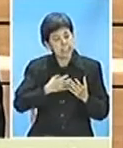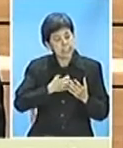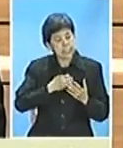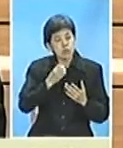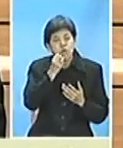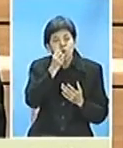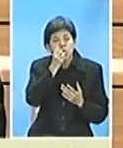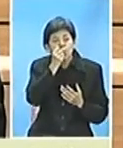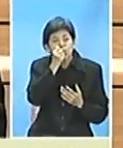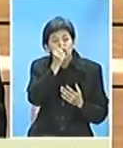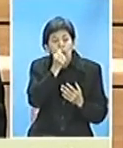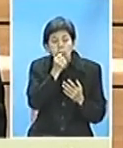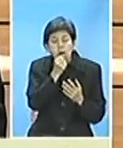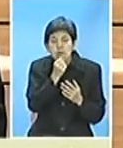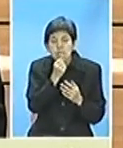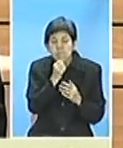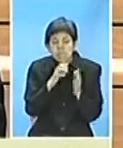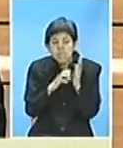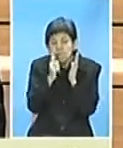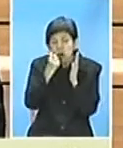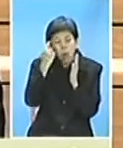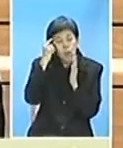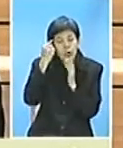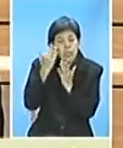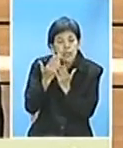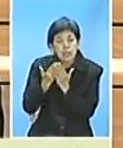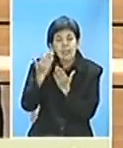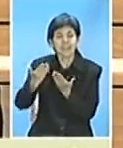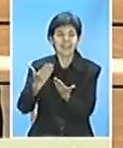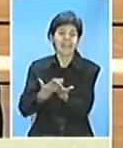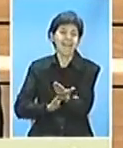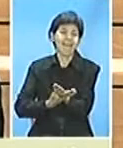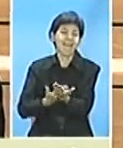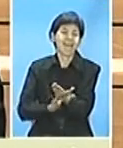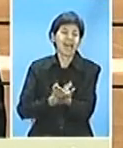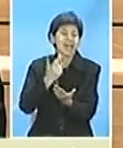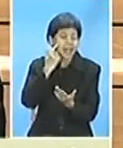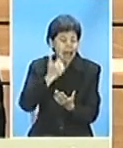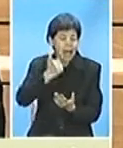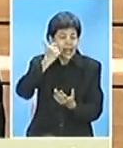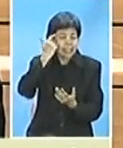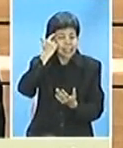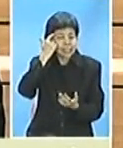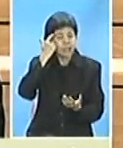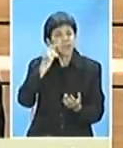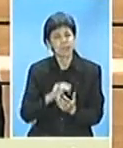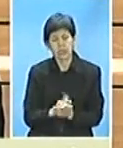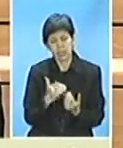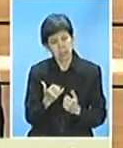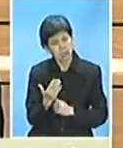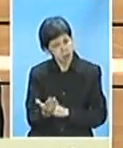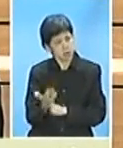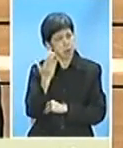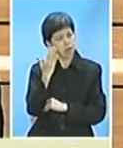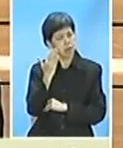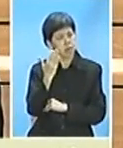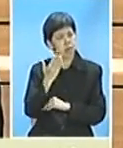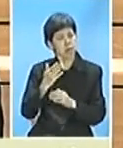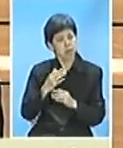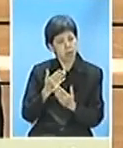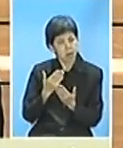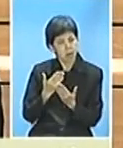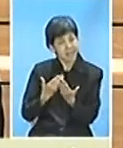ๆน้อยๆในการซื้อสลากกินแบ่งรัฐบาลแต่ท่านประธานที่เคารพครับเช้านี้ผมทราบมาว่าราคา